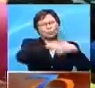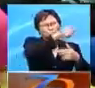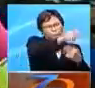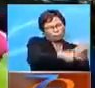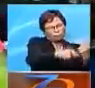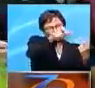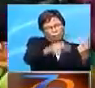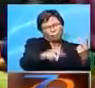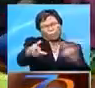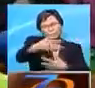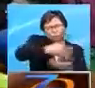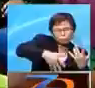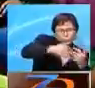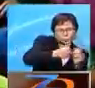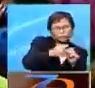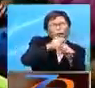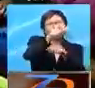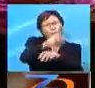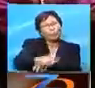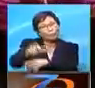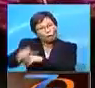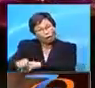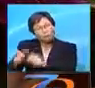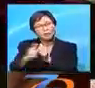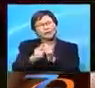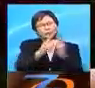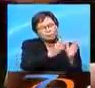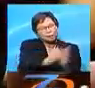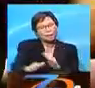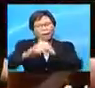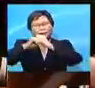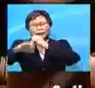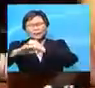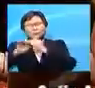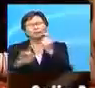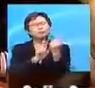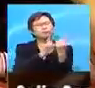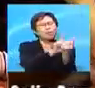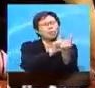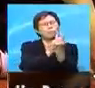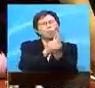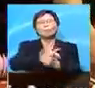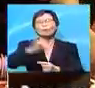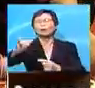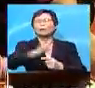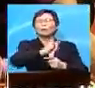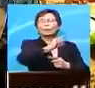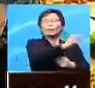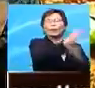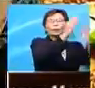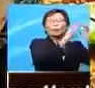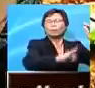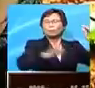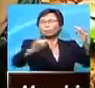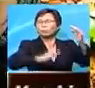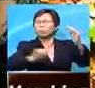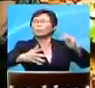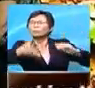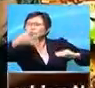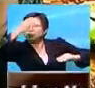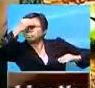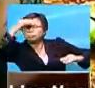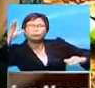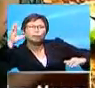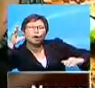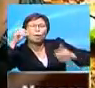pendekatan mesra pengundi dengan menggunakan strategi kempen bersemuka dari rumah ke rumah bagi mendengar sendiri masalah yang